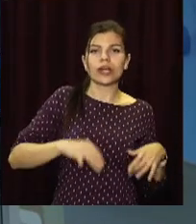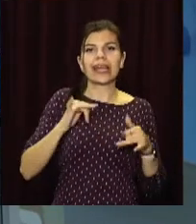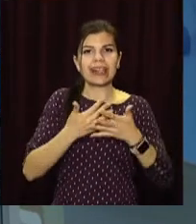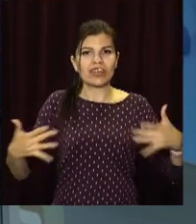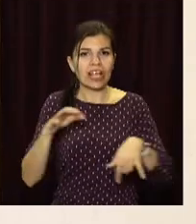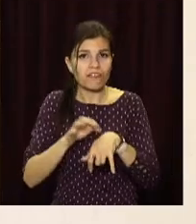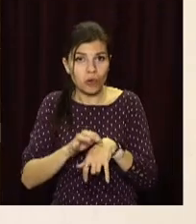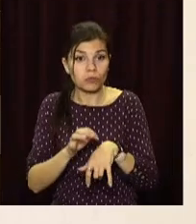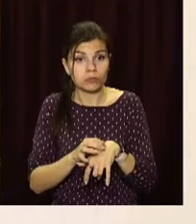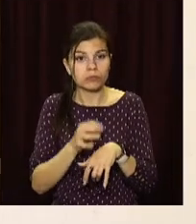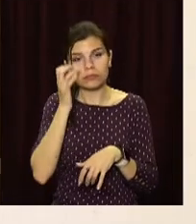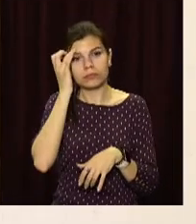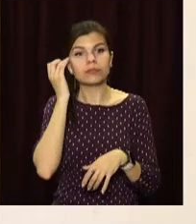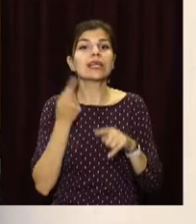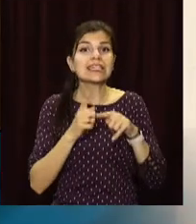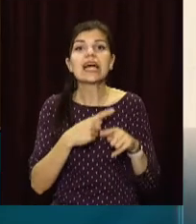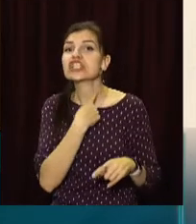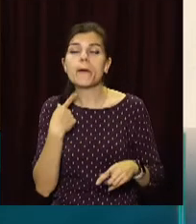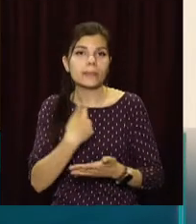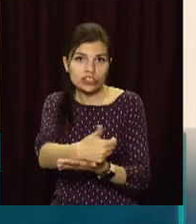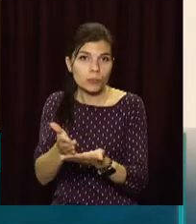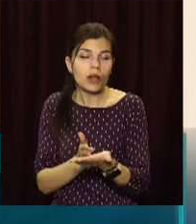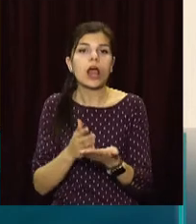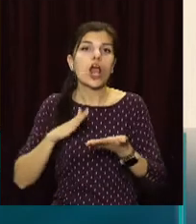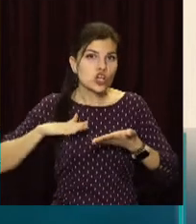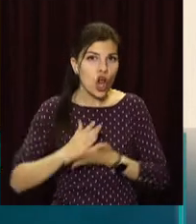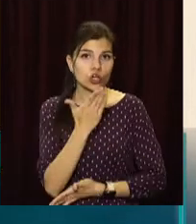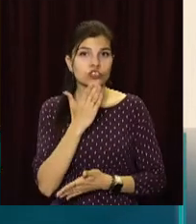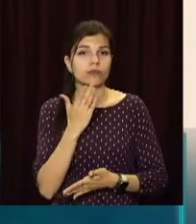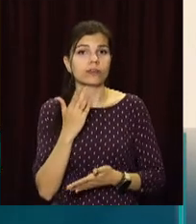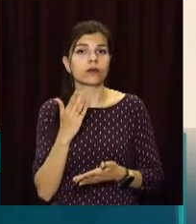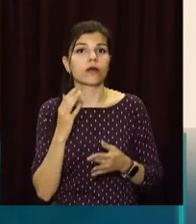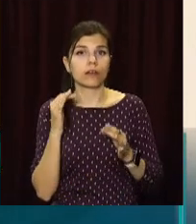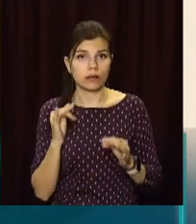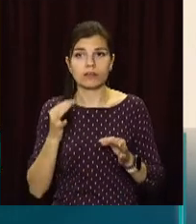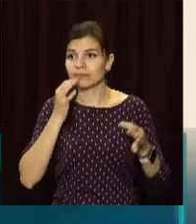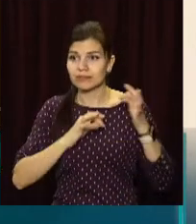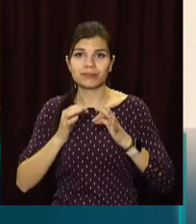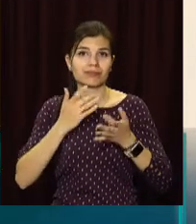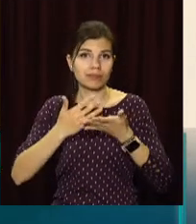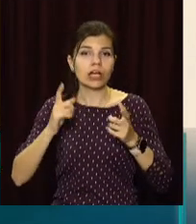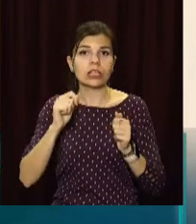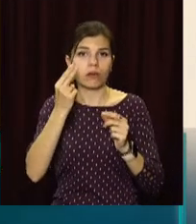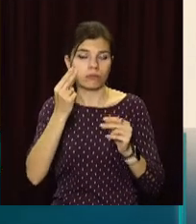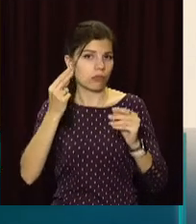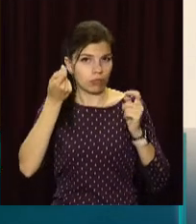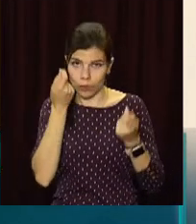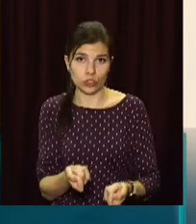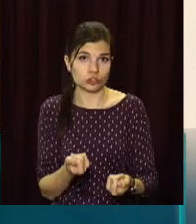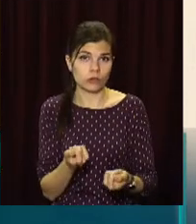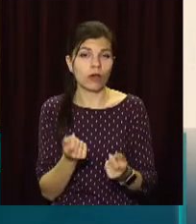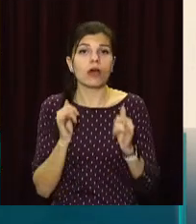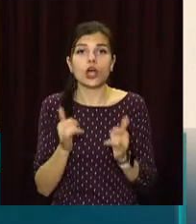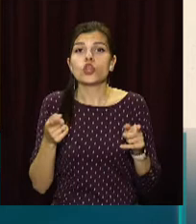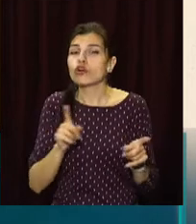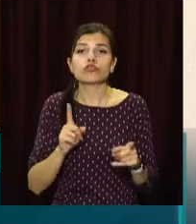інших захворювань. Це забезпечення якісними та препаратами за меншою вартістю, для того, щоб